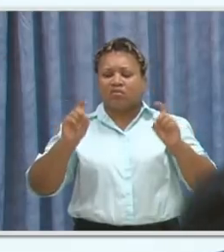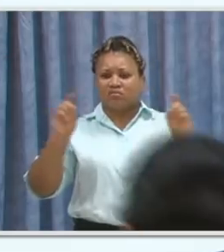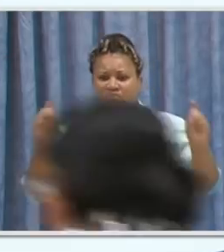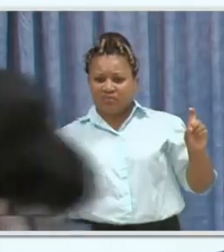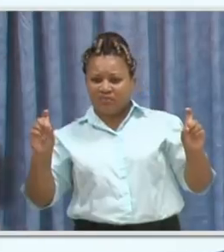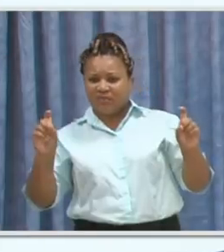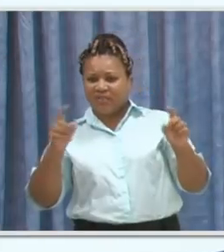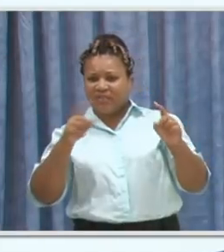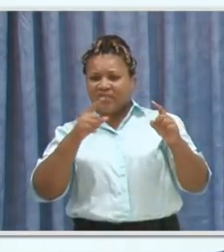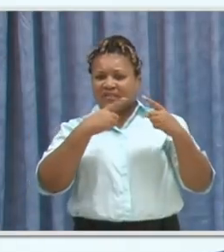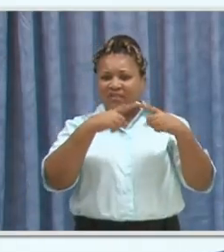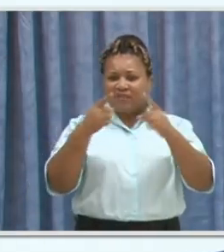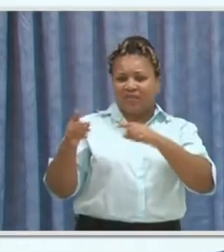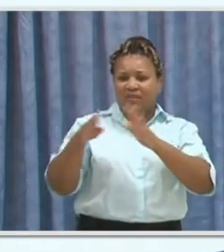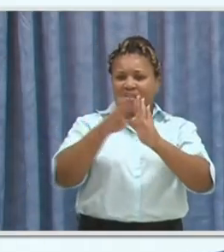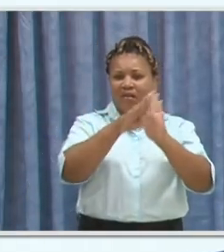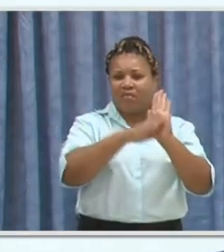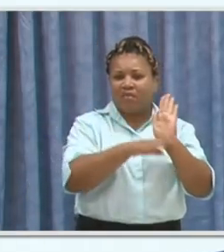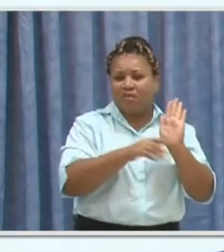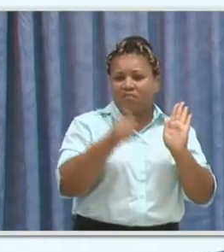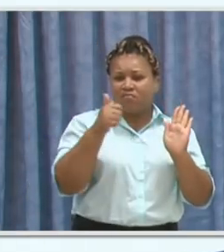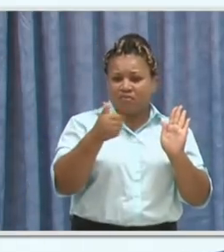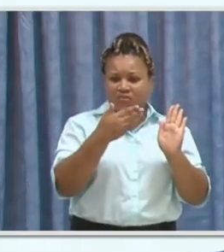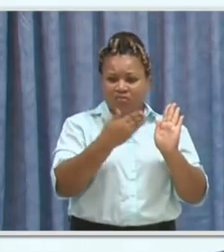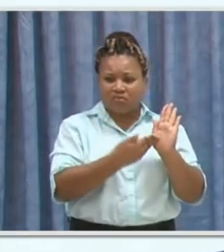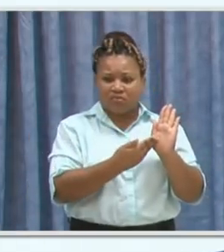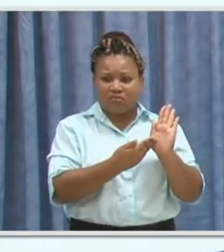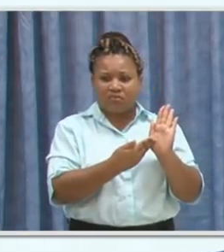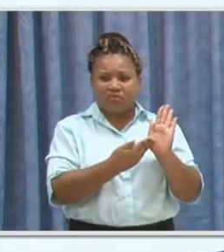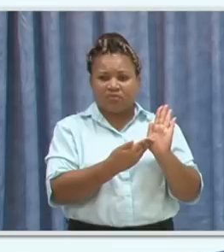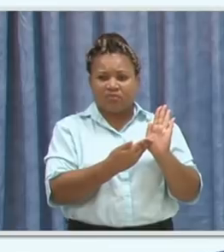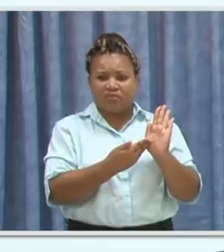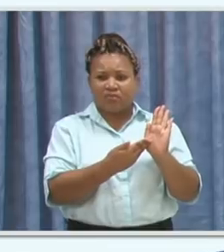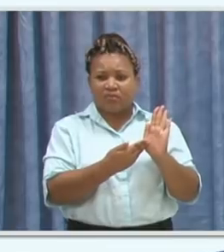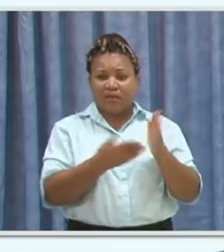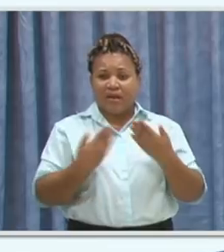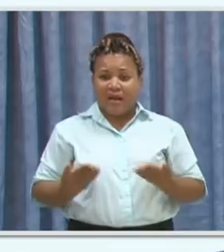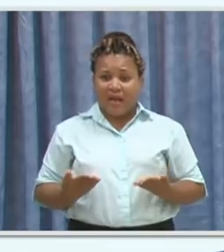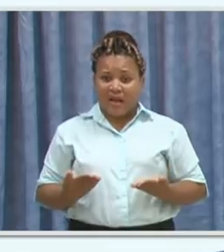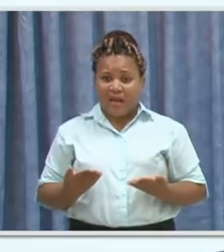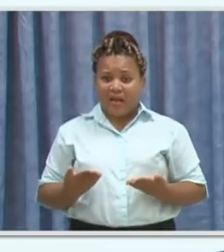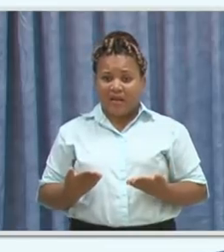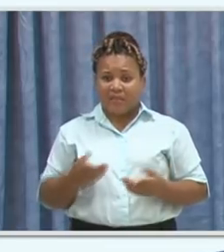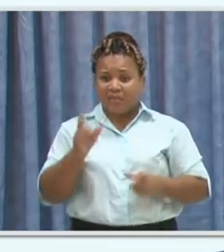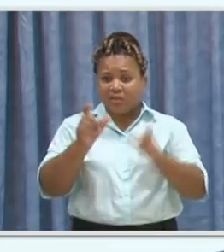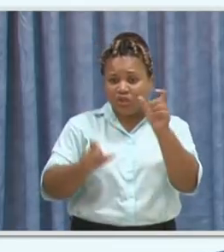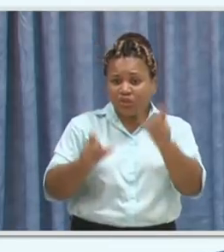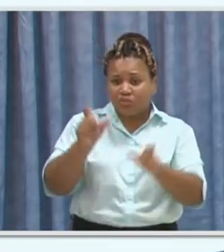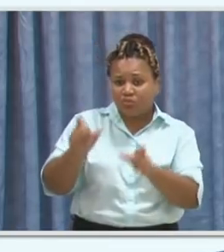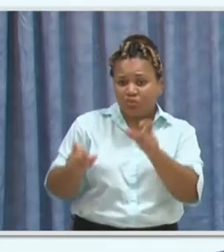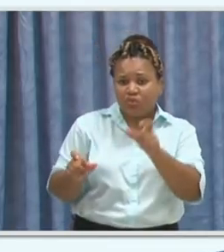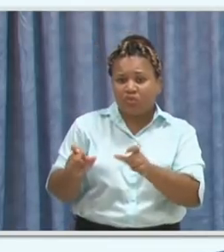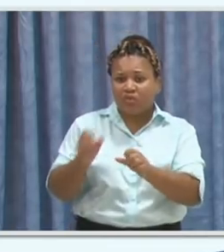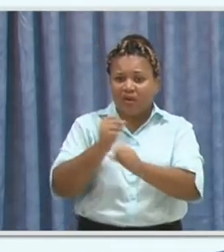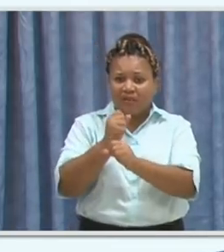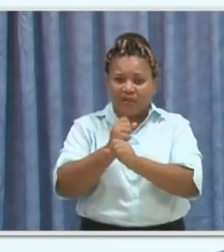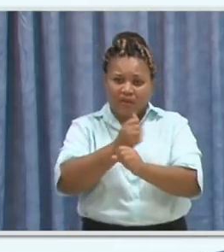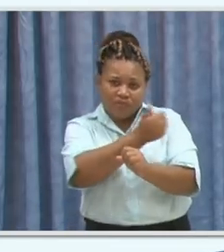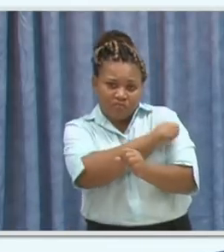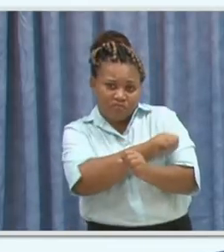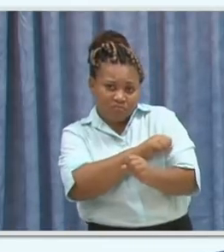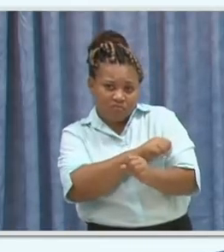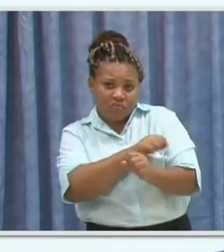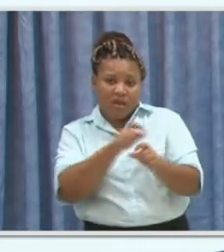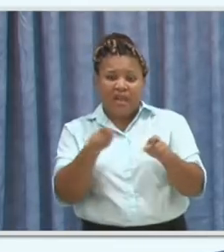la santé tel que dentiste, bon hygiéniste, vu qu'ils ont pour travailler vraiment pour éclabousse, saliva, droplets, qui